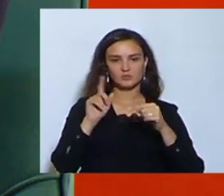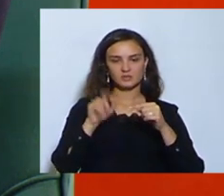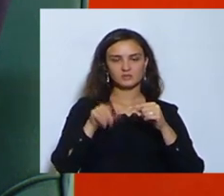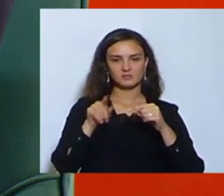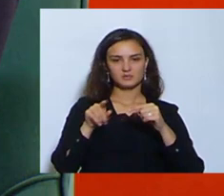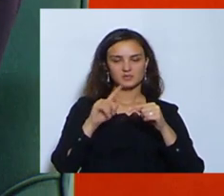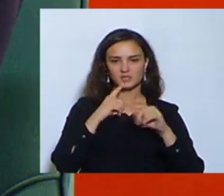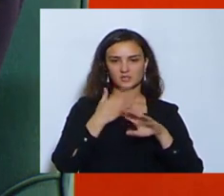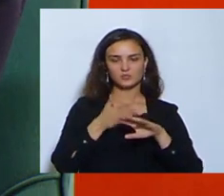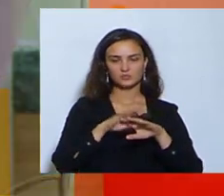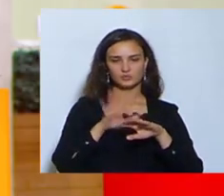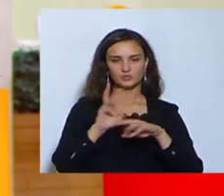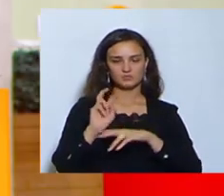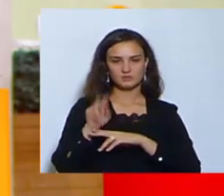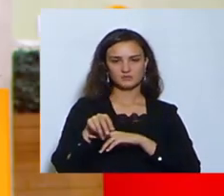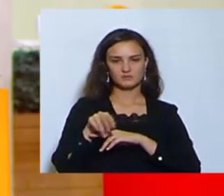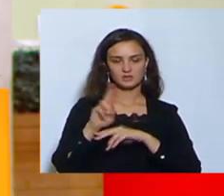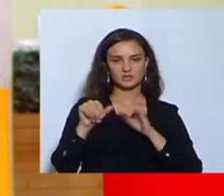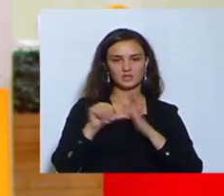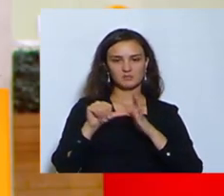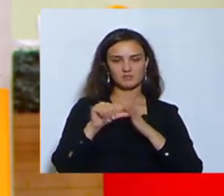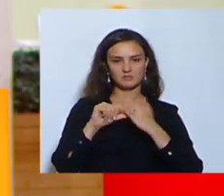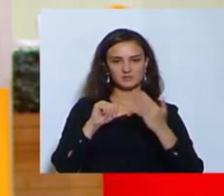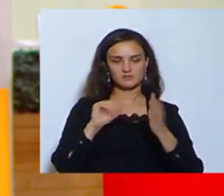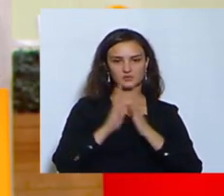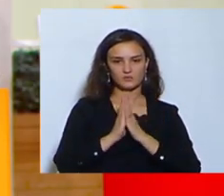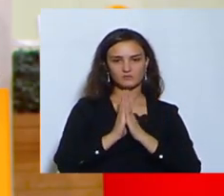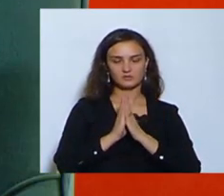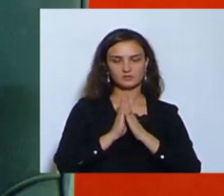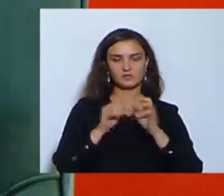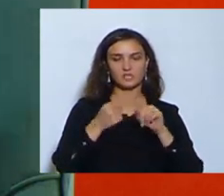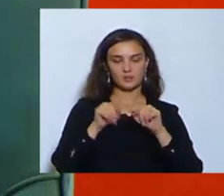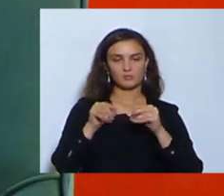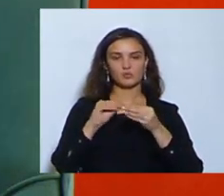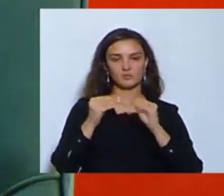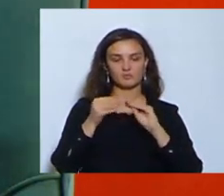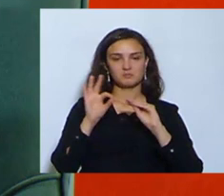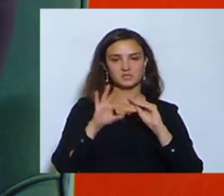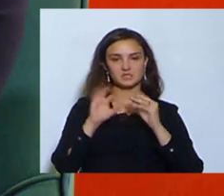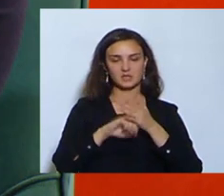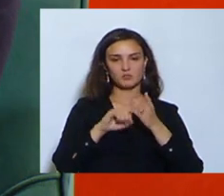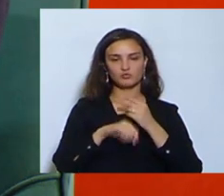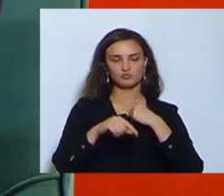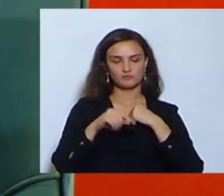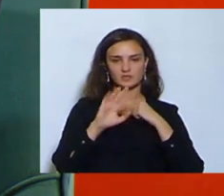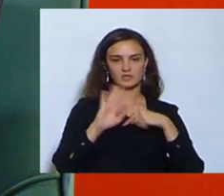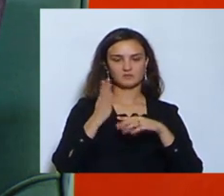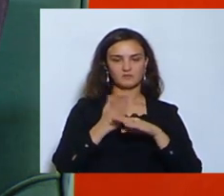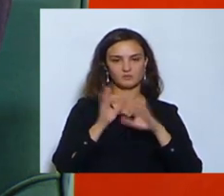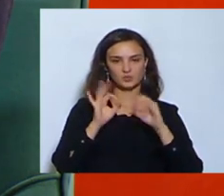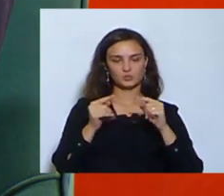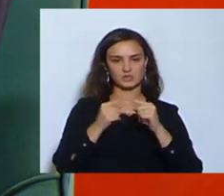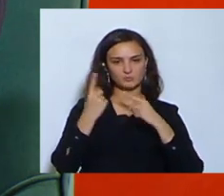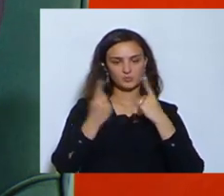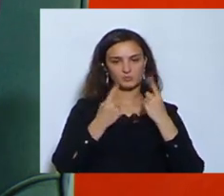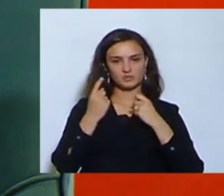ადამიანს არ გაუჭირდეს მისვლა დახმარებისათვის ხოვნა, ხო? აი ამ პრობლემების გამო ჩვენ არა გვაქვს ზუსტი